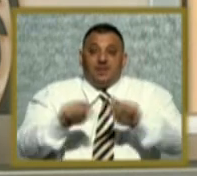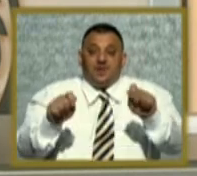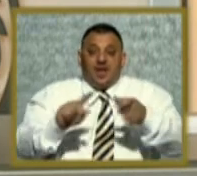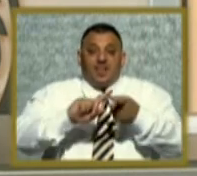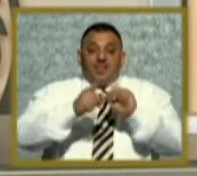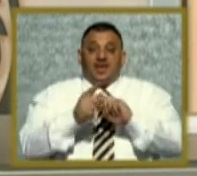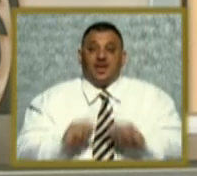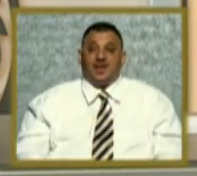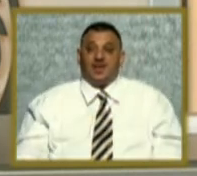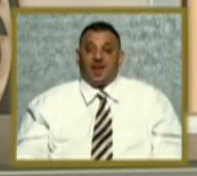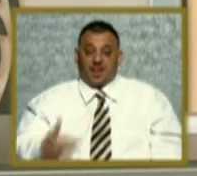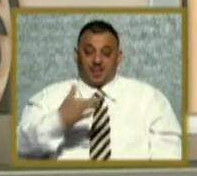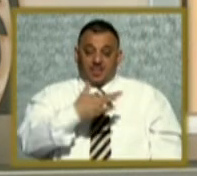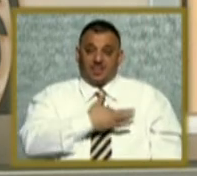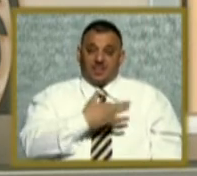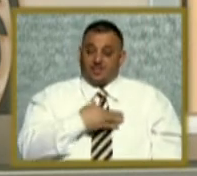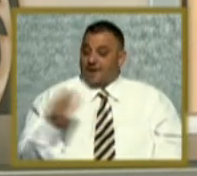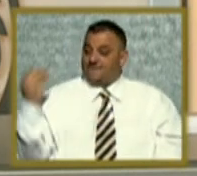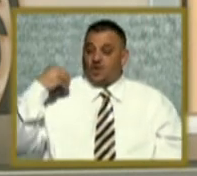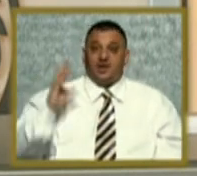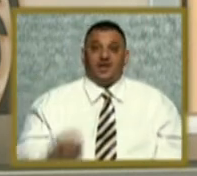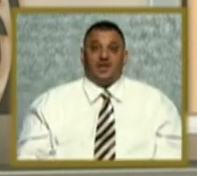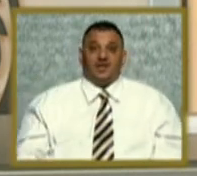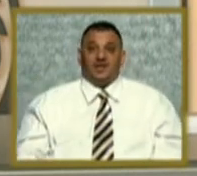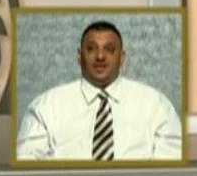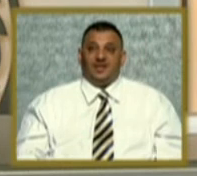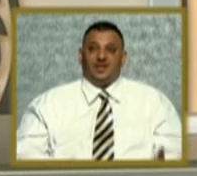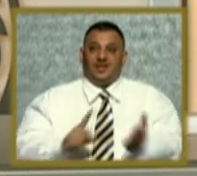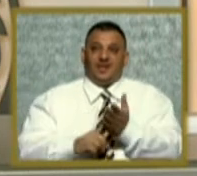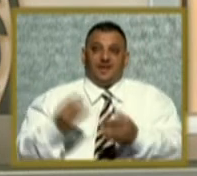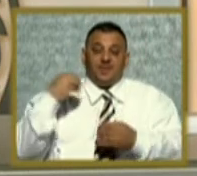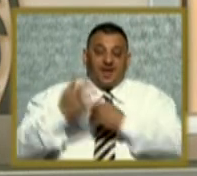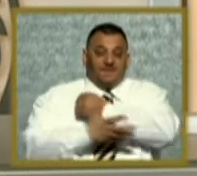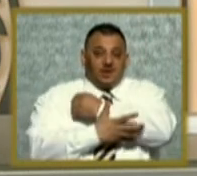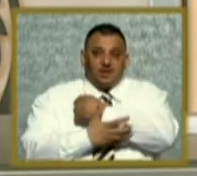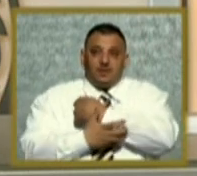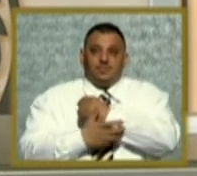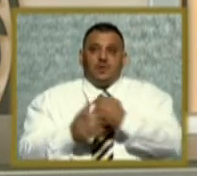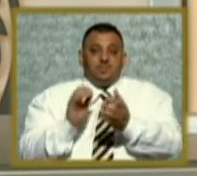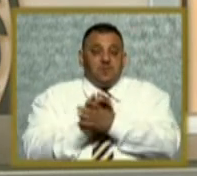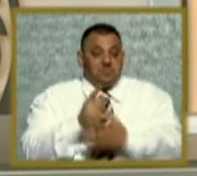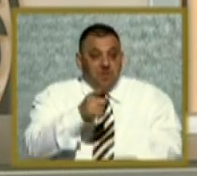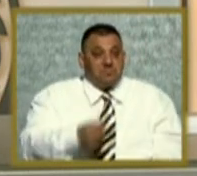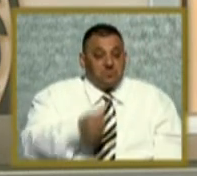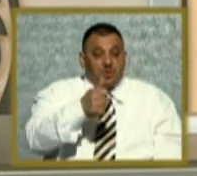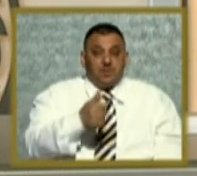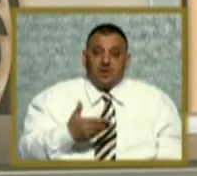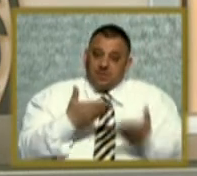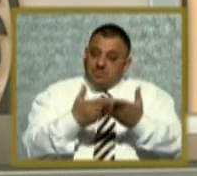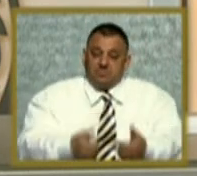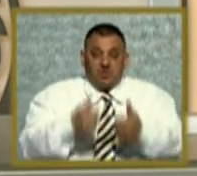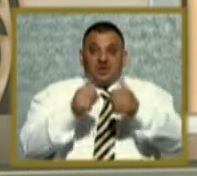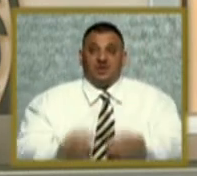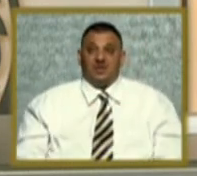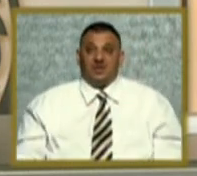للآخرين بنية الثواب والأجر، وهذه لا يشترط أن تعطى للفقير، ممكن تعطي إنسان مقتدر تتصدق عليه،